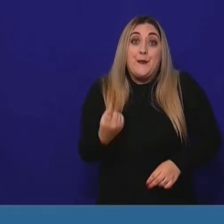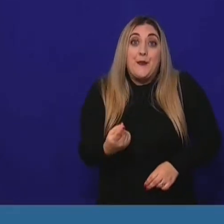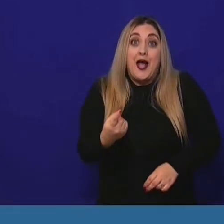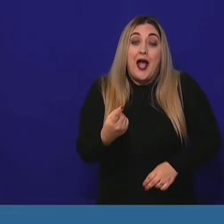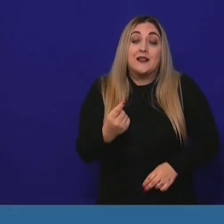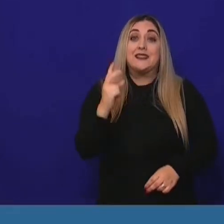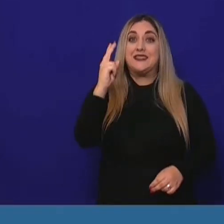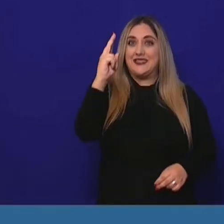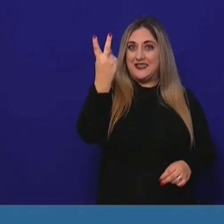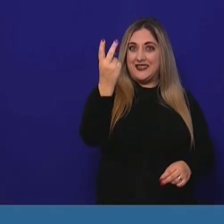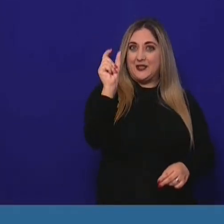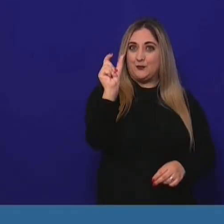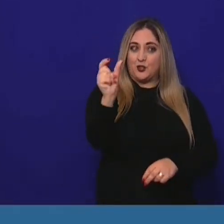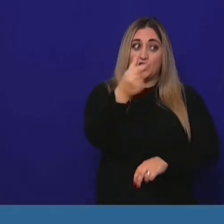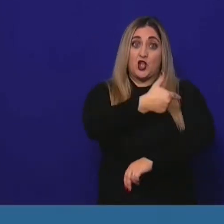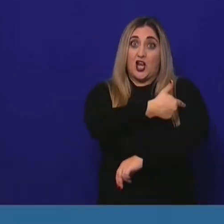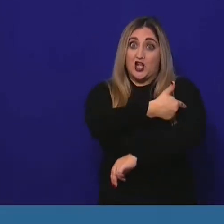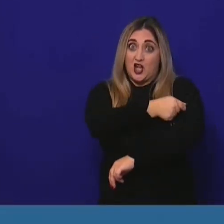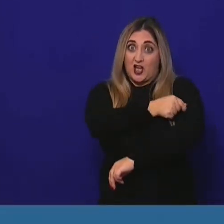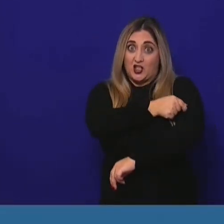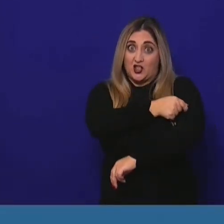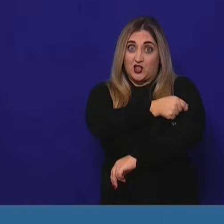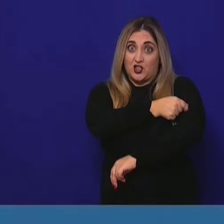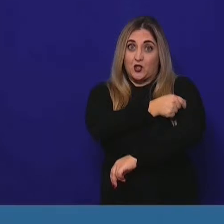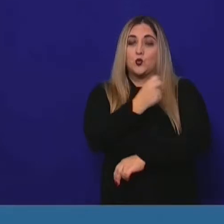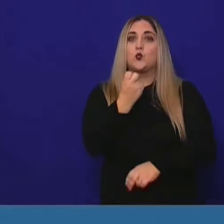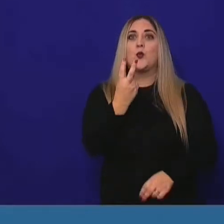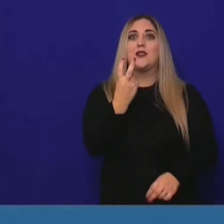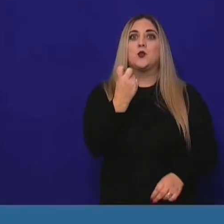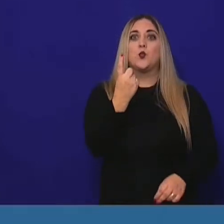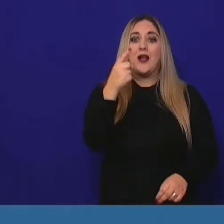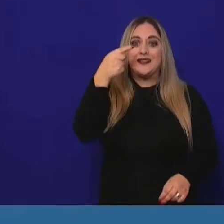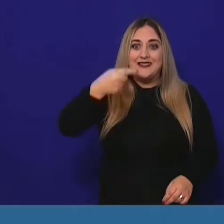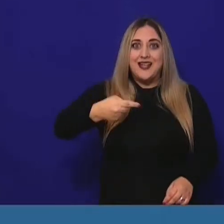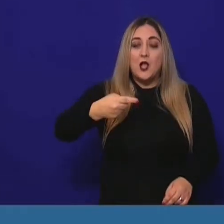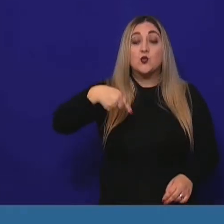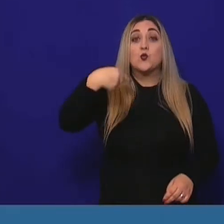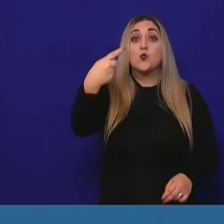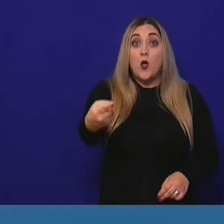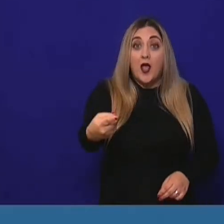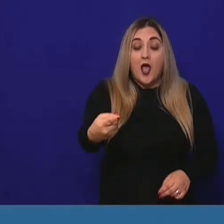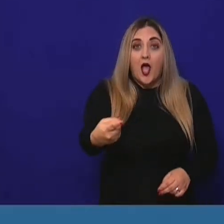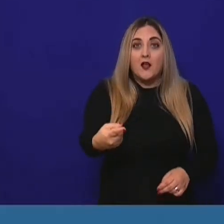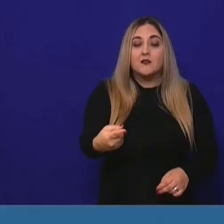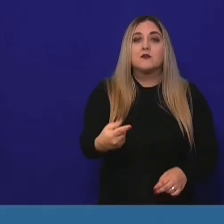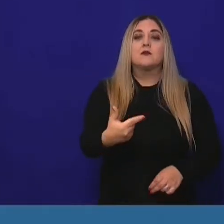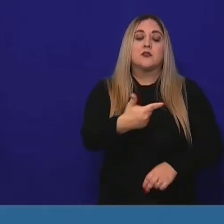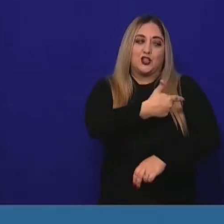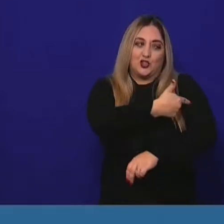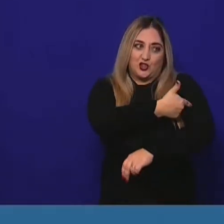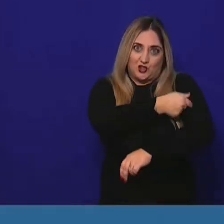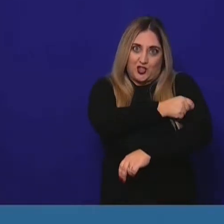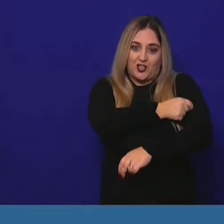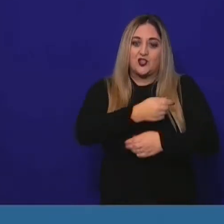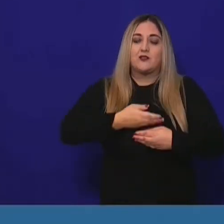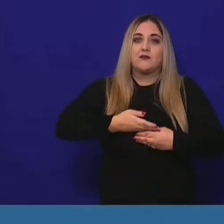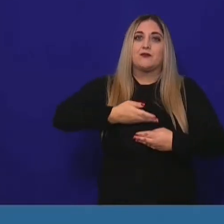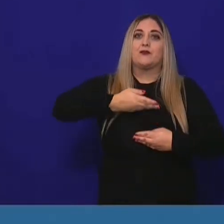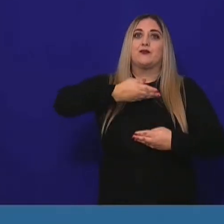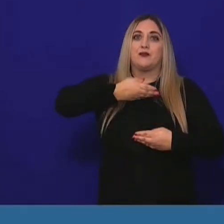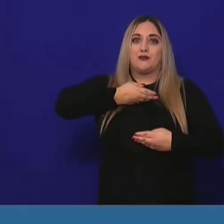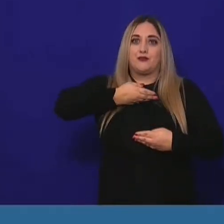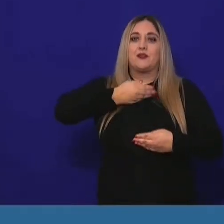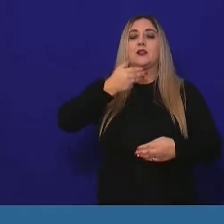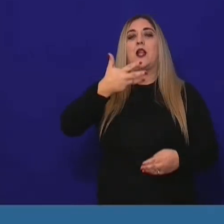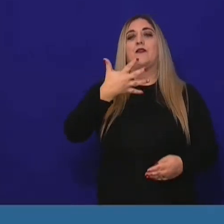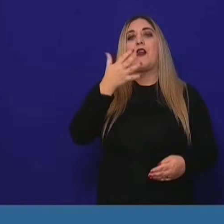tieni doża biex inti tieħu il-full maximum immunity li tista' tieħu ta' 95% minn din it-tilqima trid tieħu tieni doża.